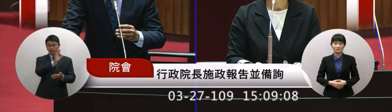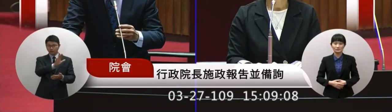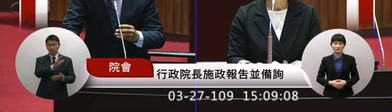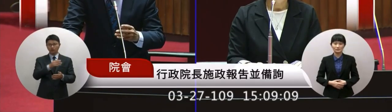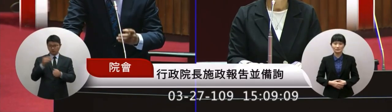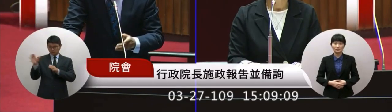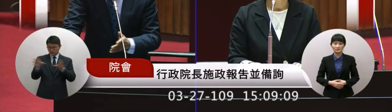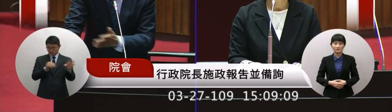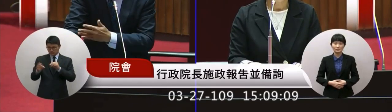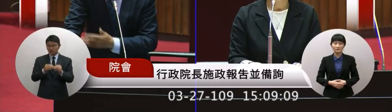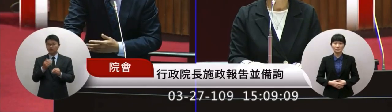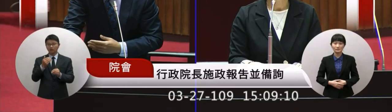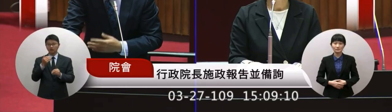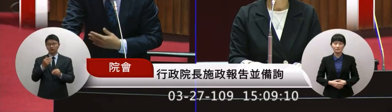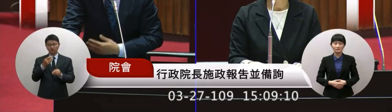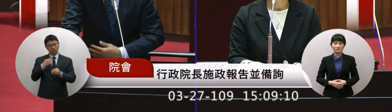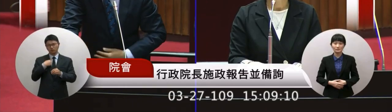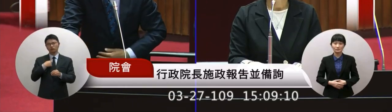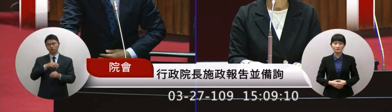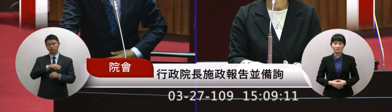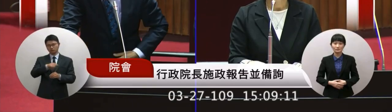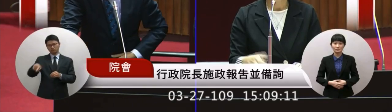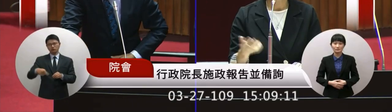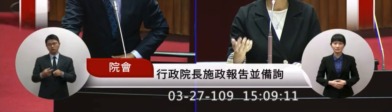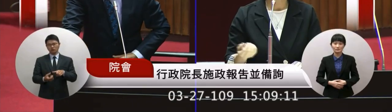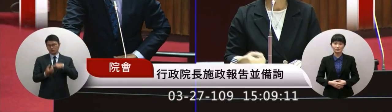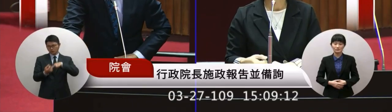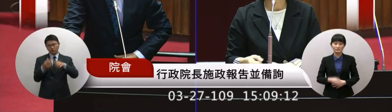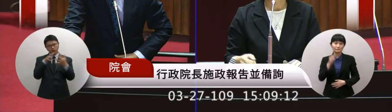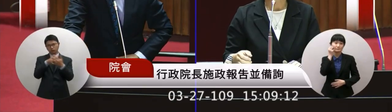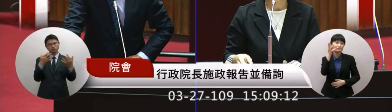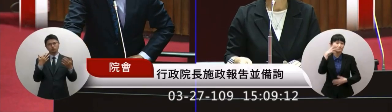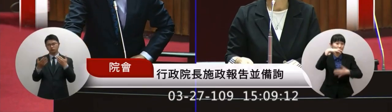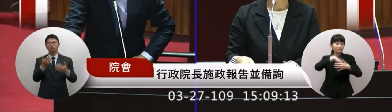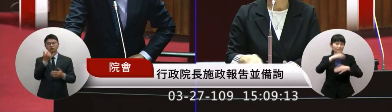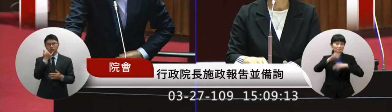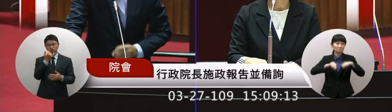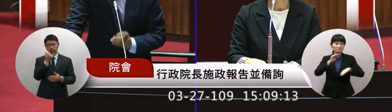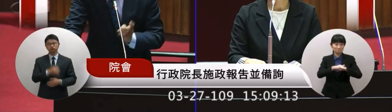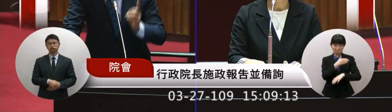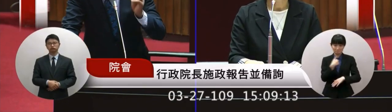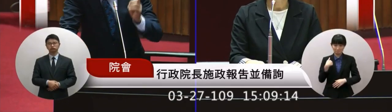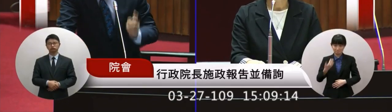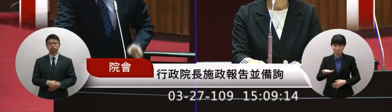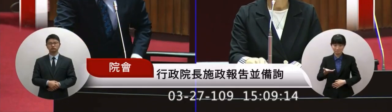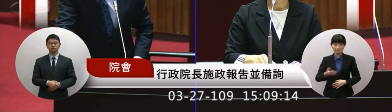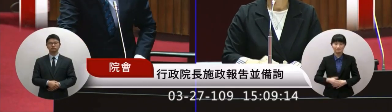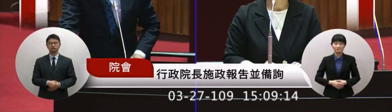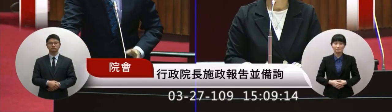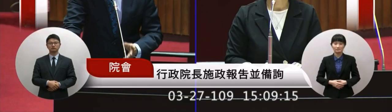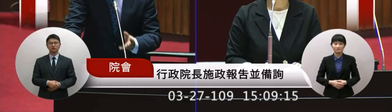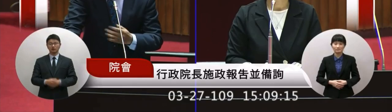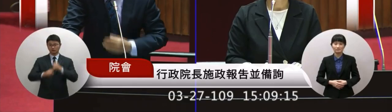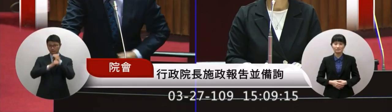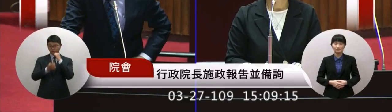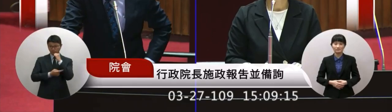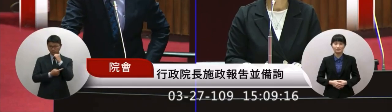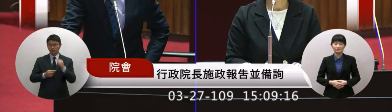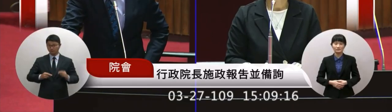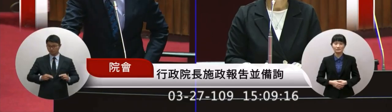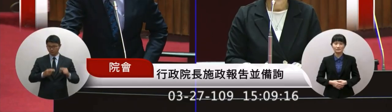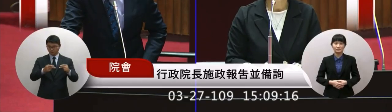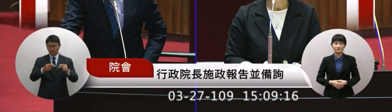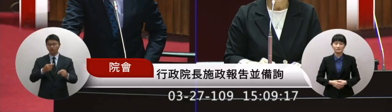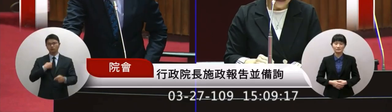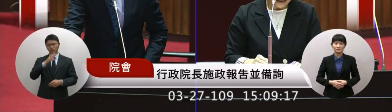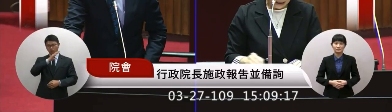时的这样的一个透明公开，这个本来就都不会有问题。 3个月内可以来完成吗？ 我们至于修法的部分，我们会回去